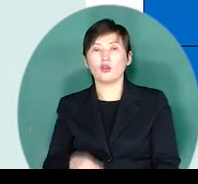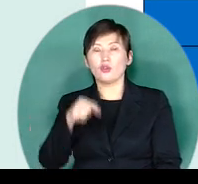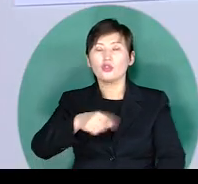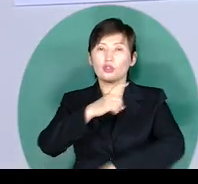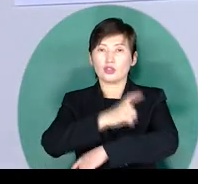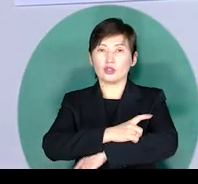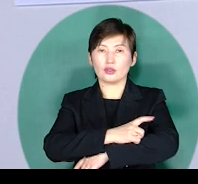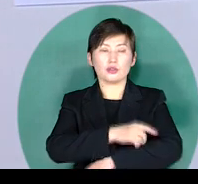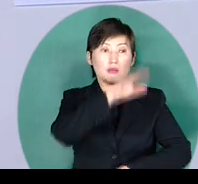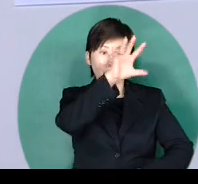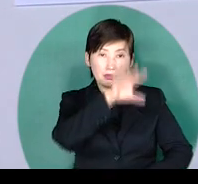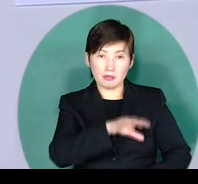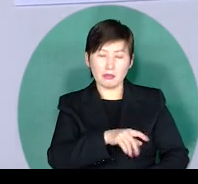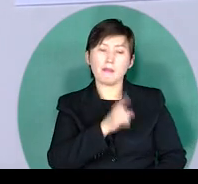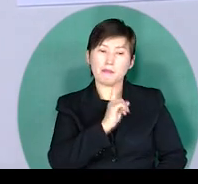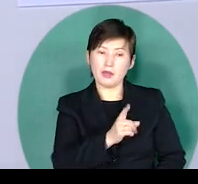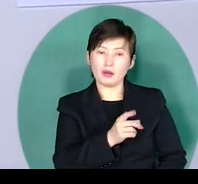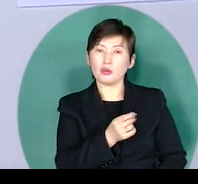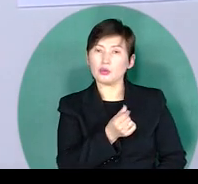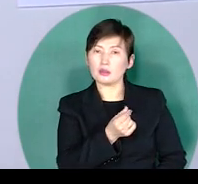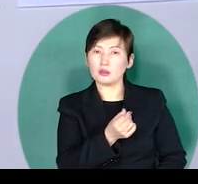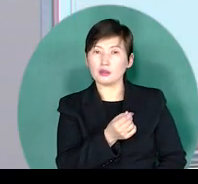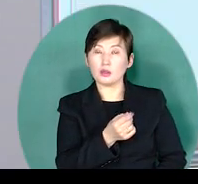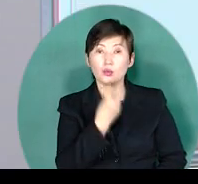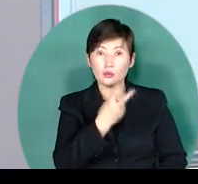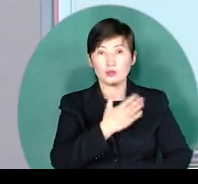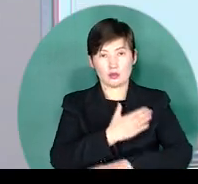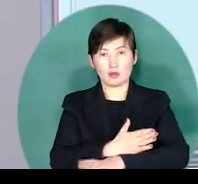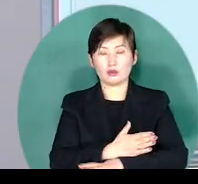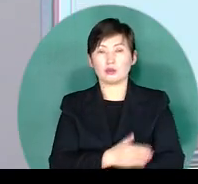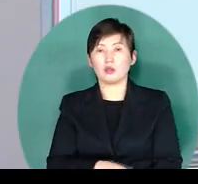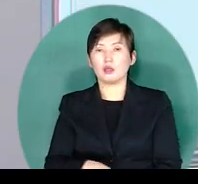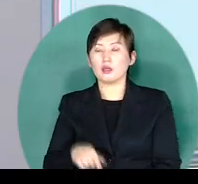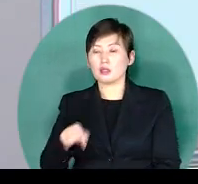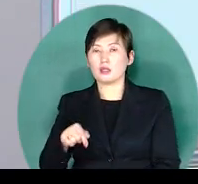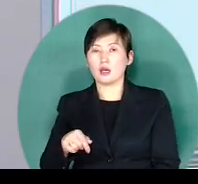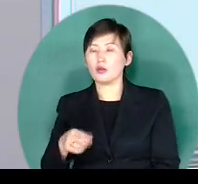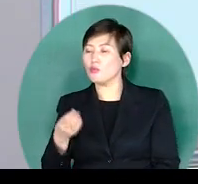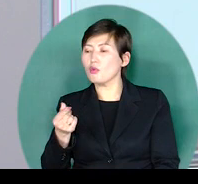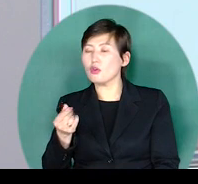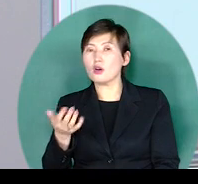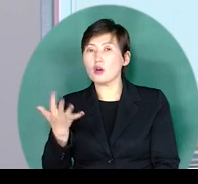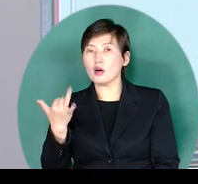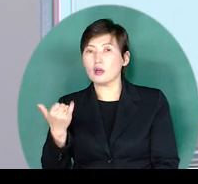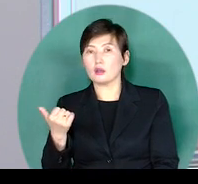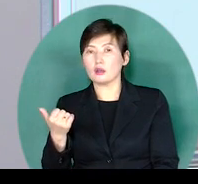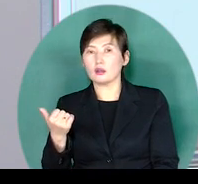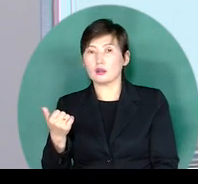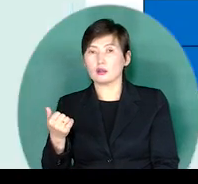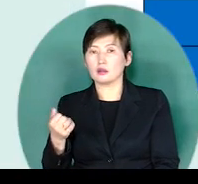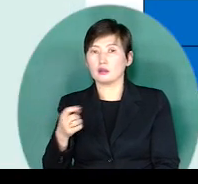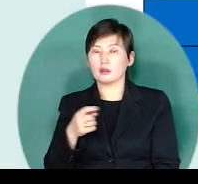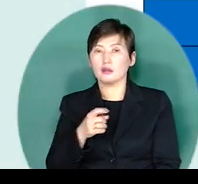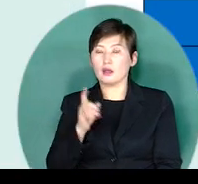өнөөдрийн хичээлээр бид хэд хүртэлх тоо үзлээ? 1000 хүртэлх тоо тоолог үзсэн шүү дээ. Тэгвэл сая бид бүхэн мөнгөн дэвсгэртийг талаад нийт хэдэн төгрөг